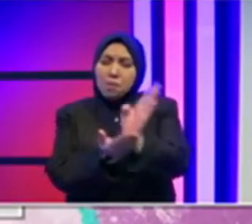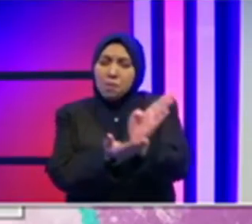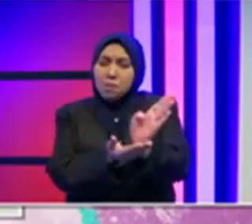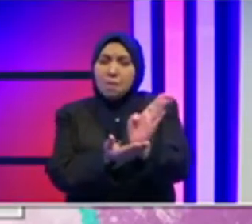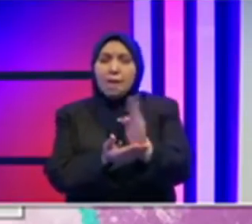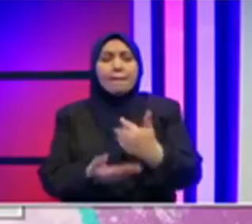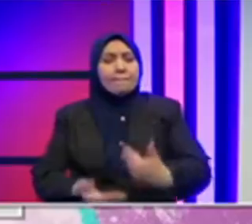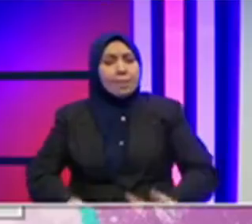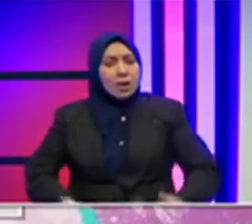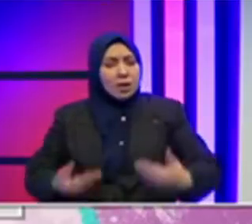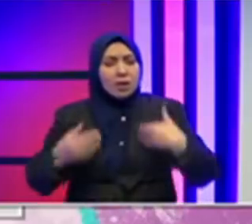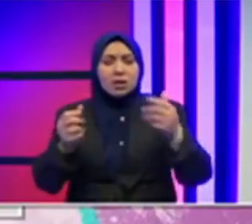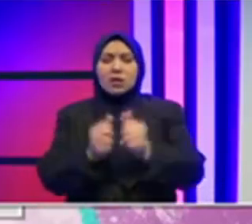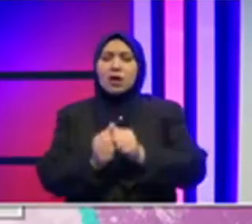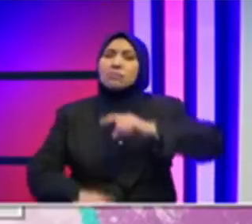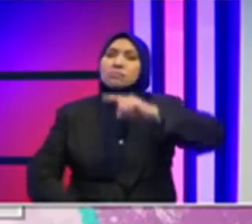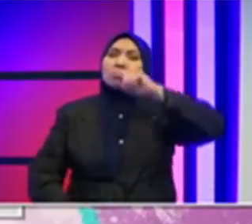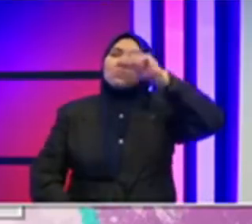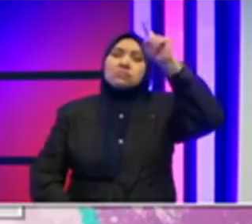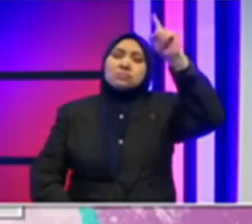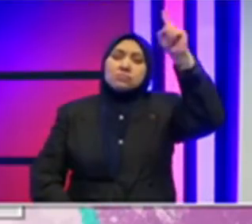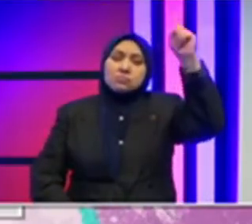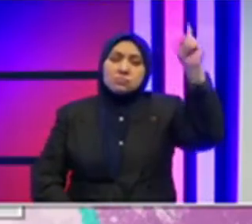سبيل الله